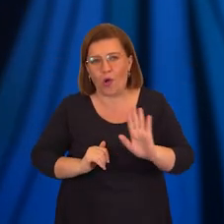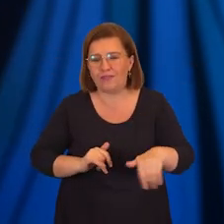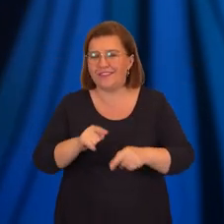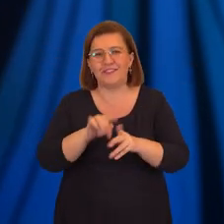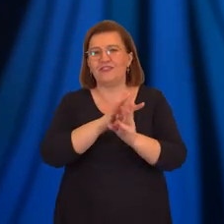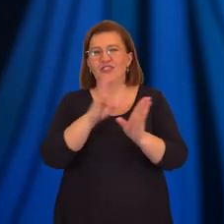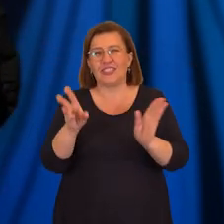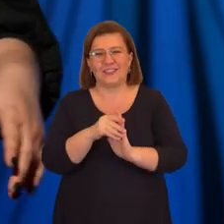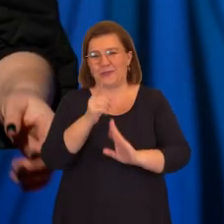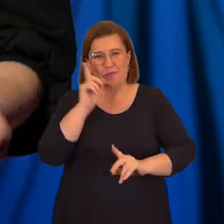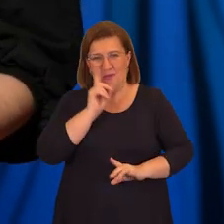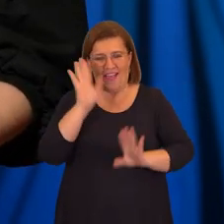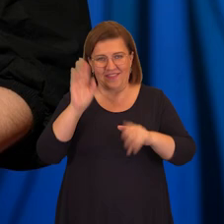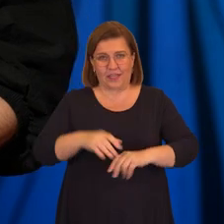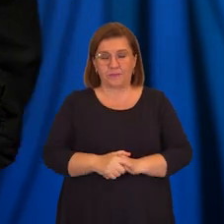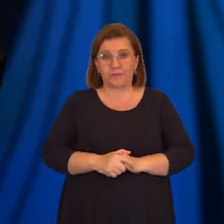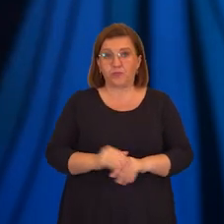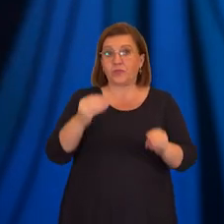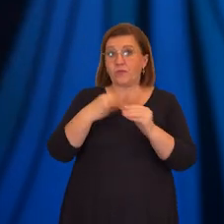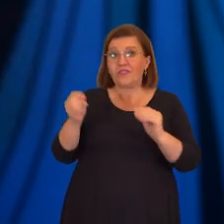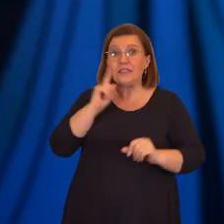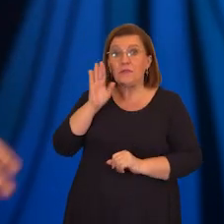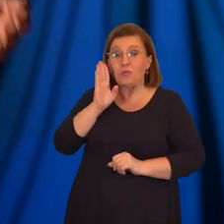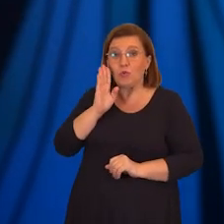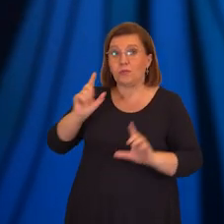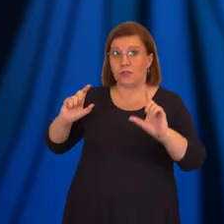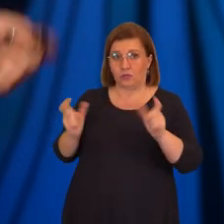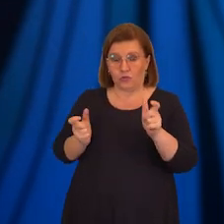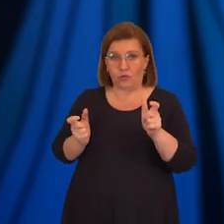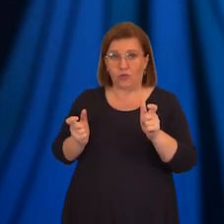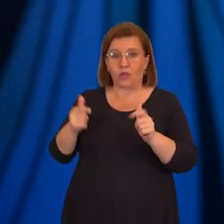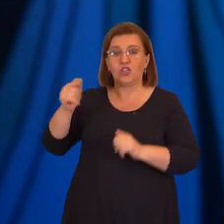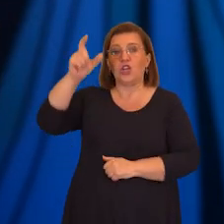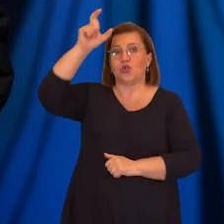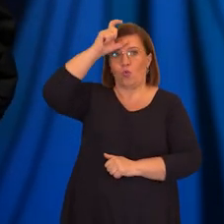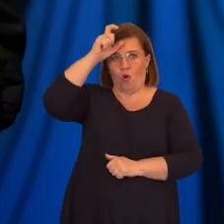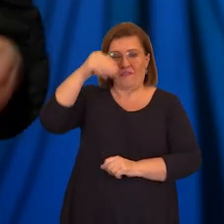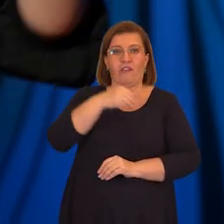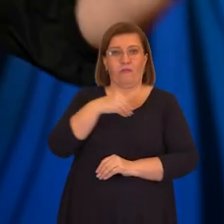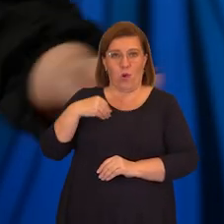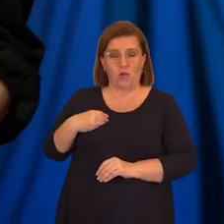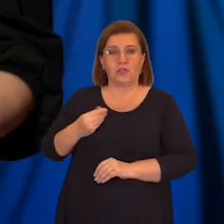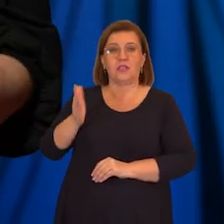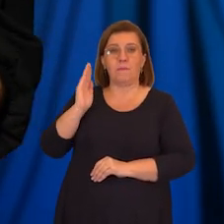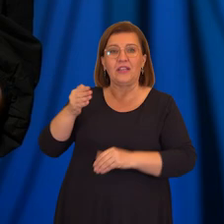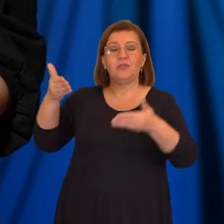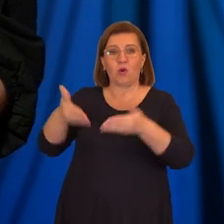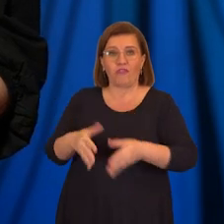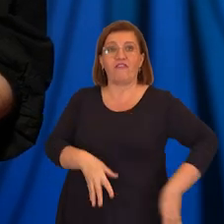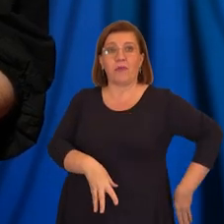mity. Dużo bardziej prawdopodobne jest to, że człowiek w Polsce zostanie pochowany w